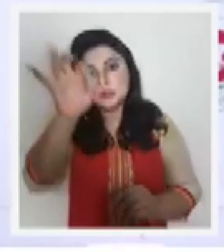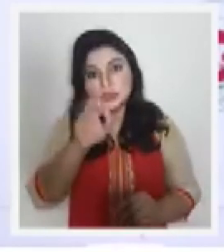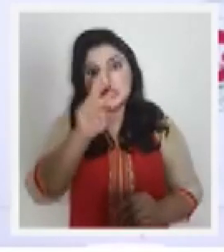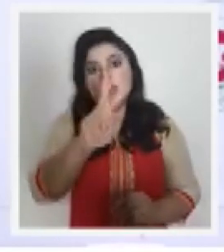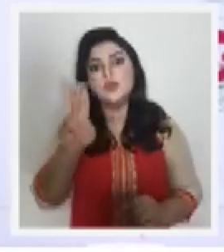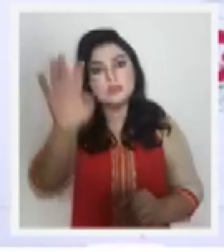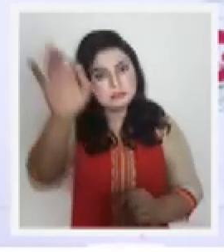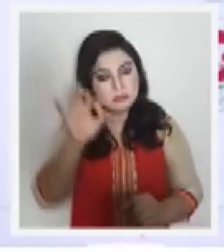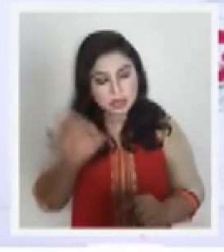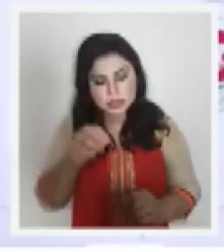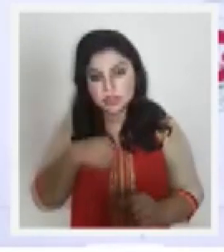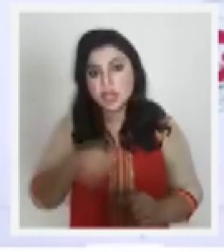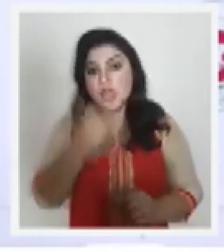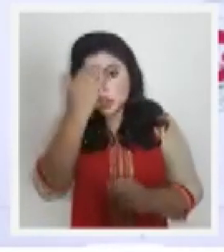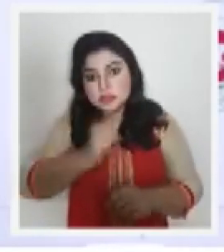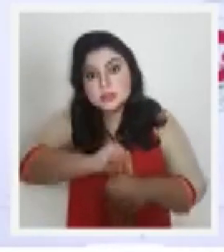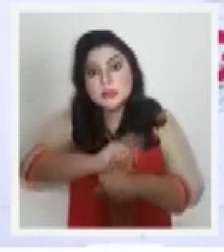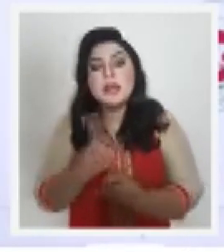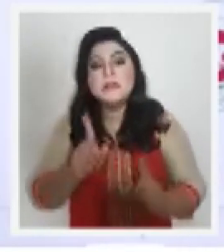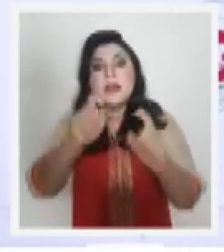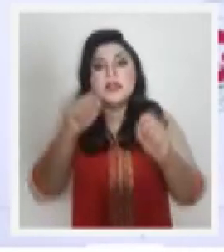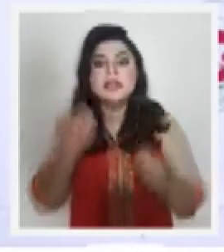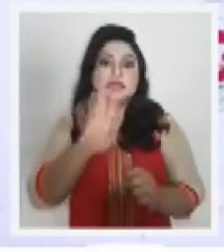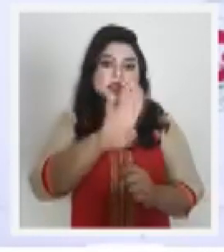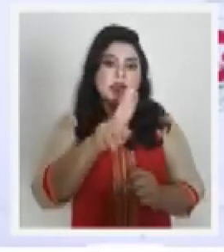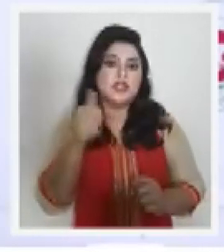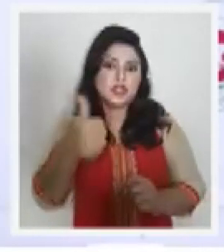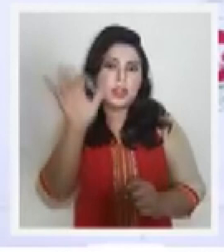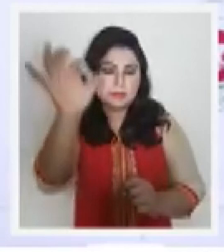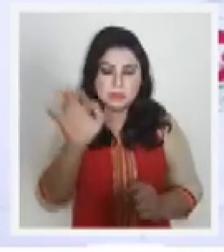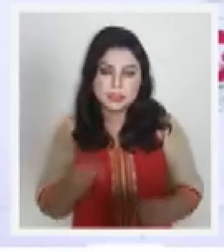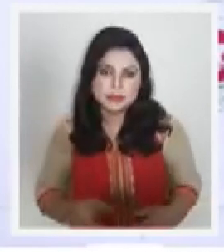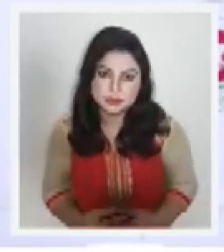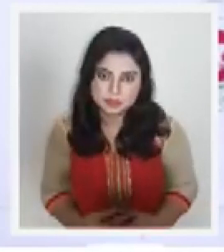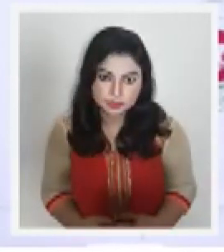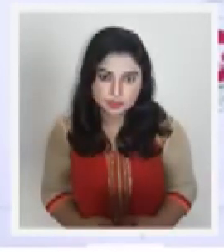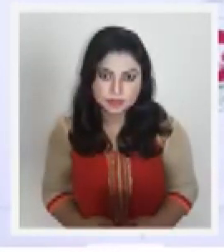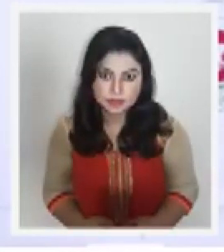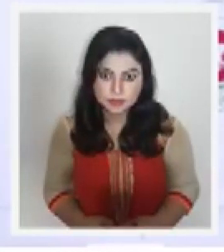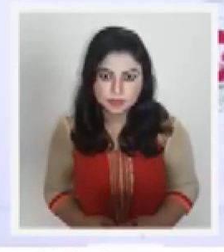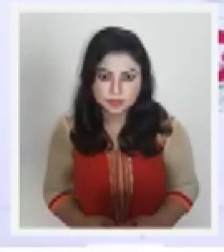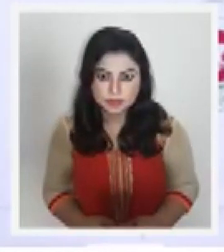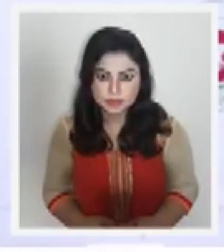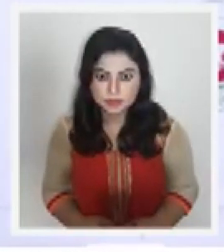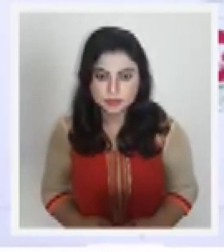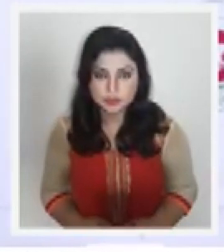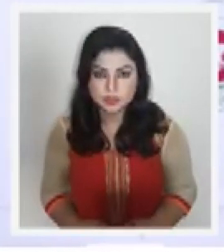2,63,503 জন। 24 ঘন্টায় শনাক্তের হার 20.22% এবং এ পর্যন্ত শনাক্তের হার